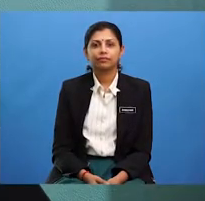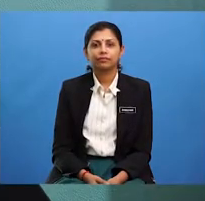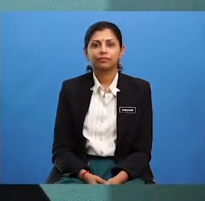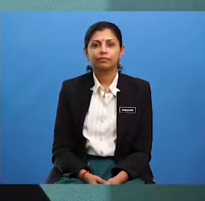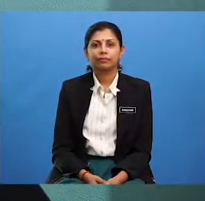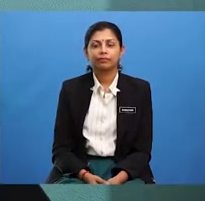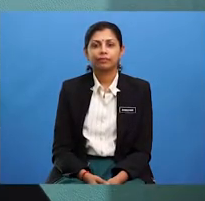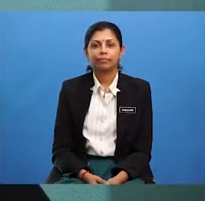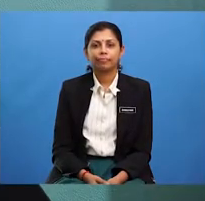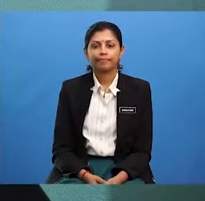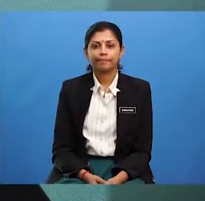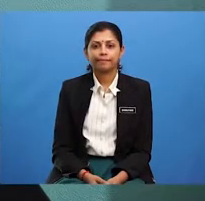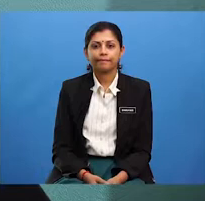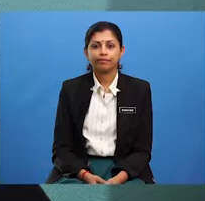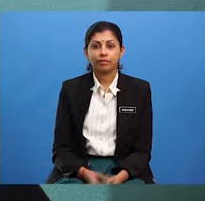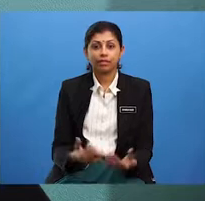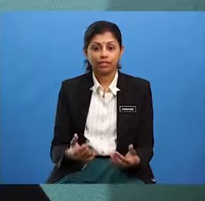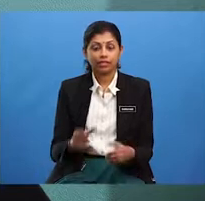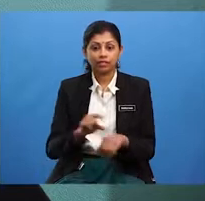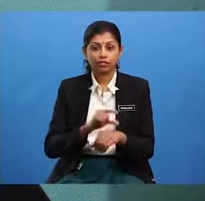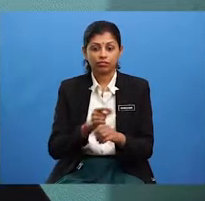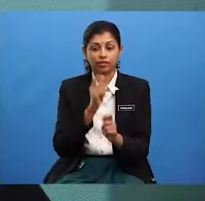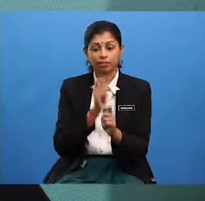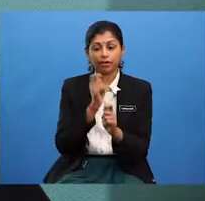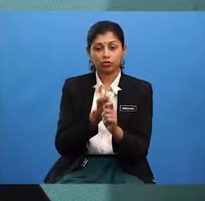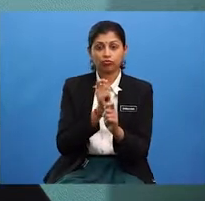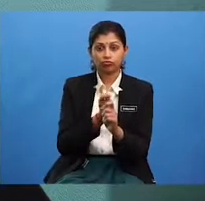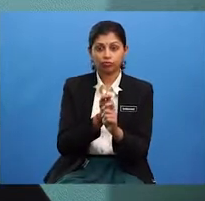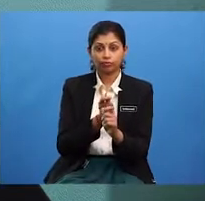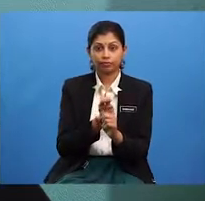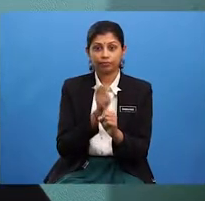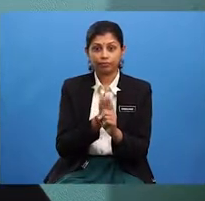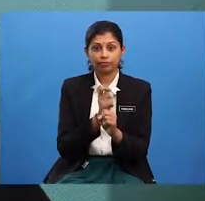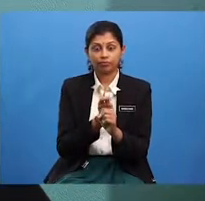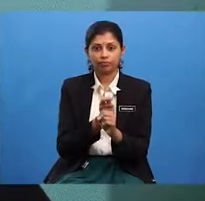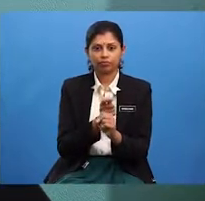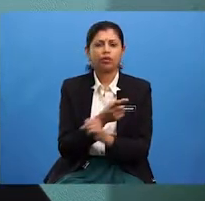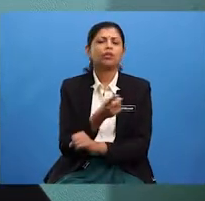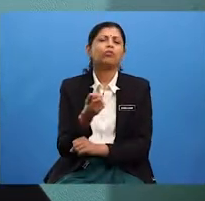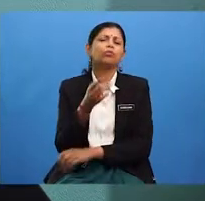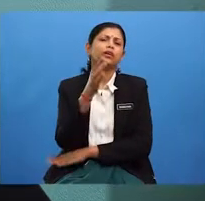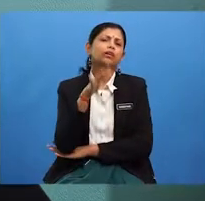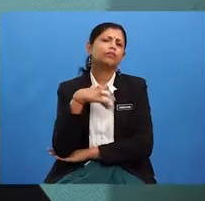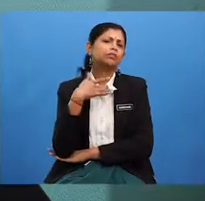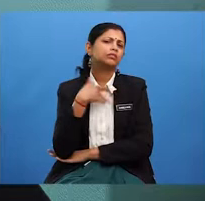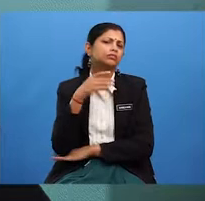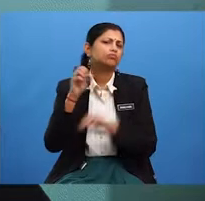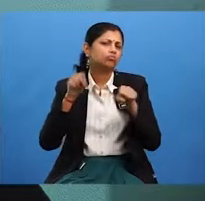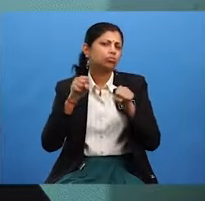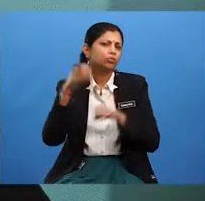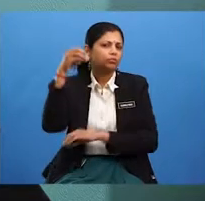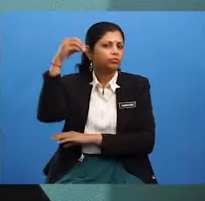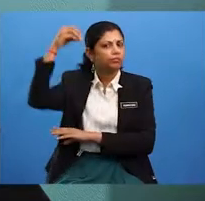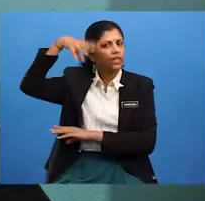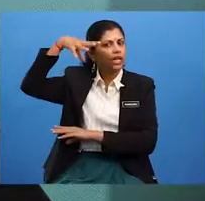Okey, cikgu akan gunakan paku iaitu objek kita yang terakhir. Bolehkah kamu ramalkan apakah